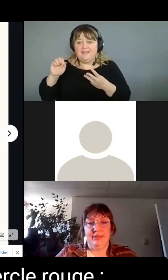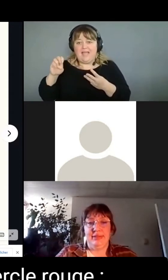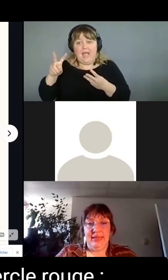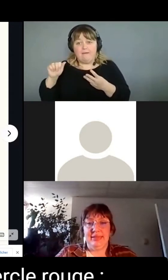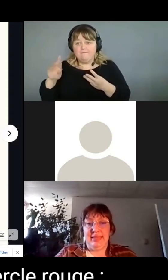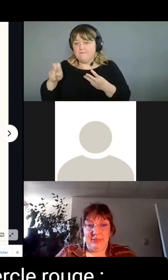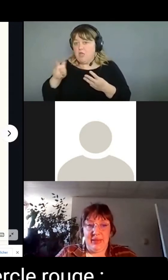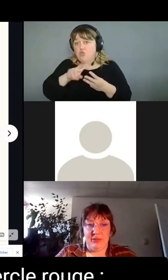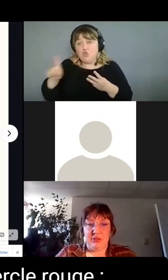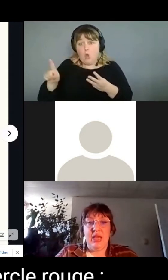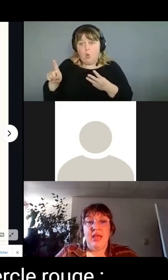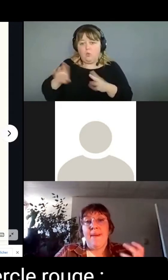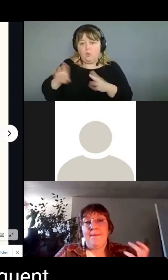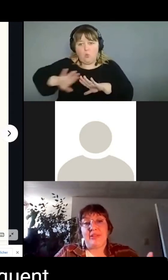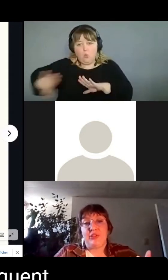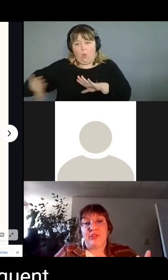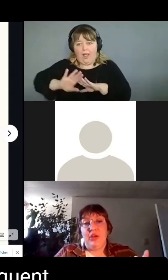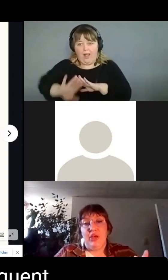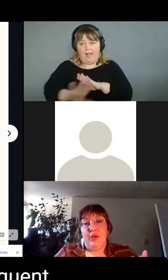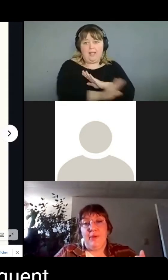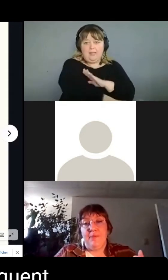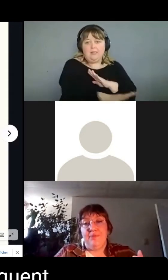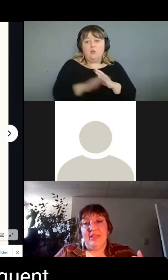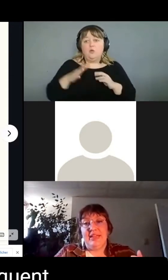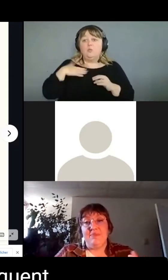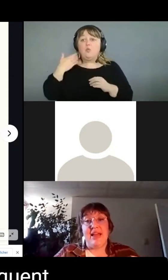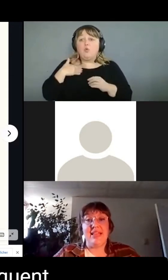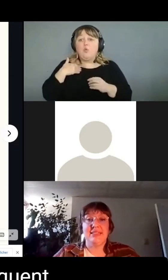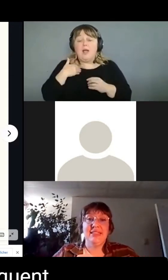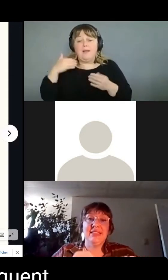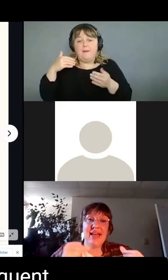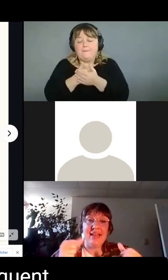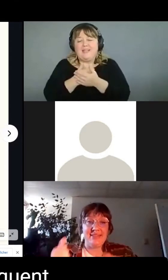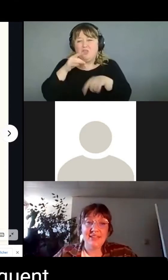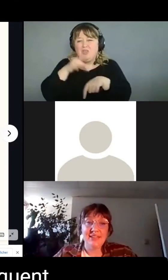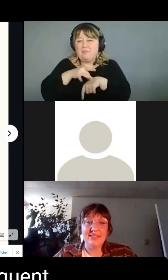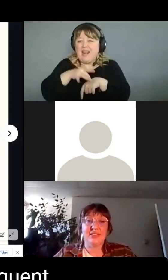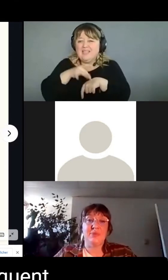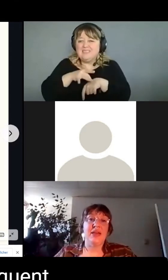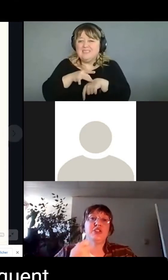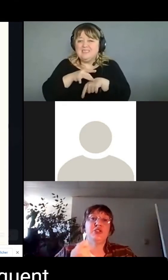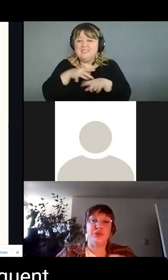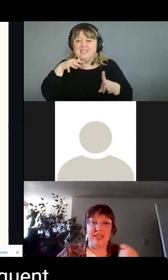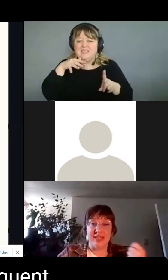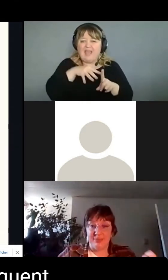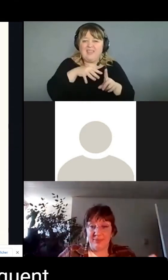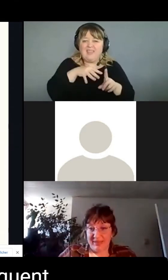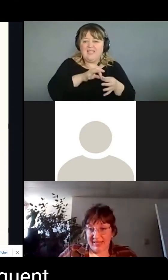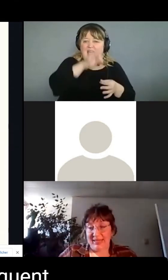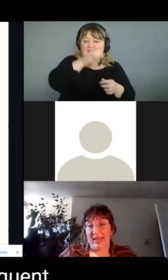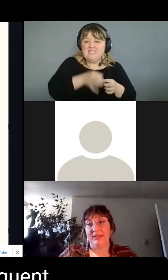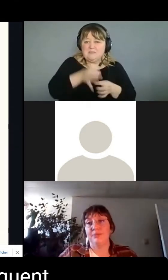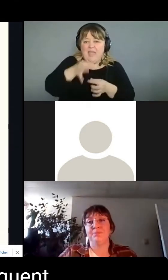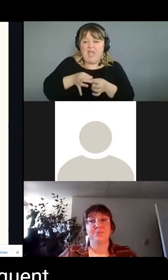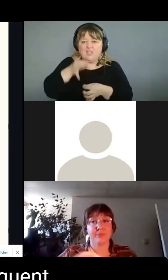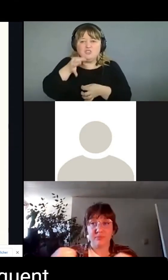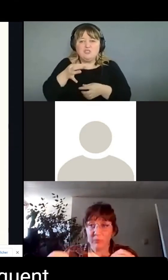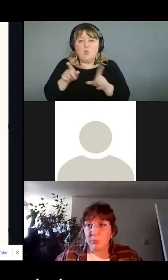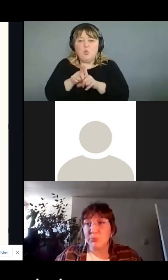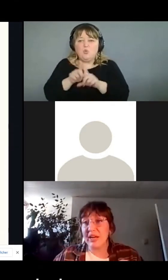côté des asperges. Parce que les maladies qui attaquent les asperges puis les